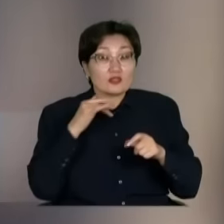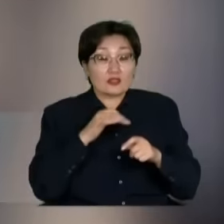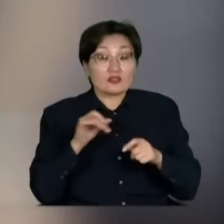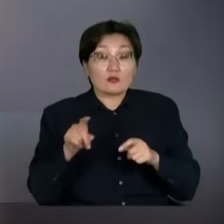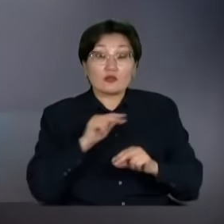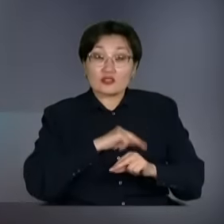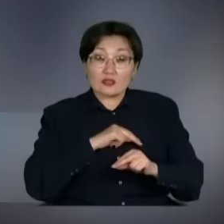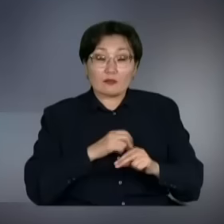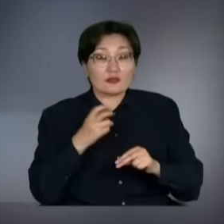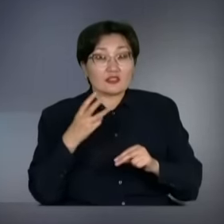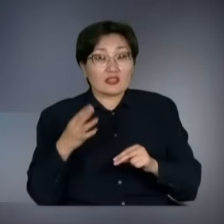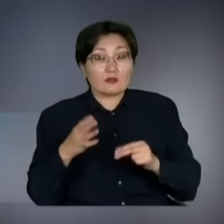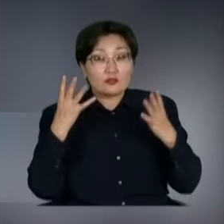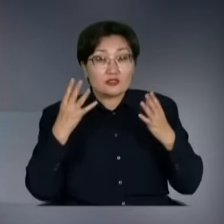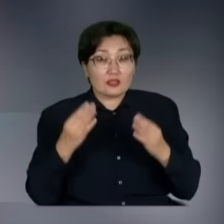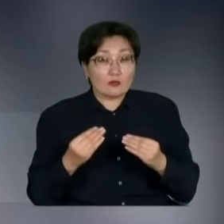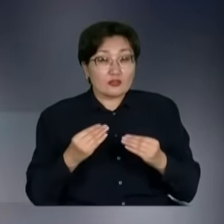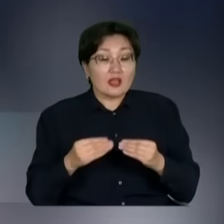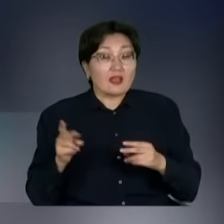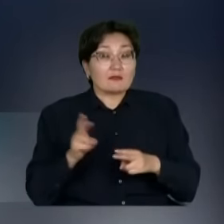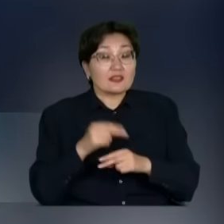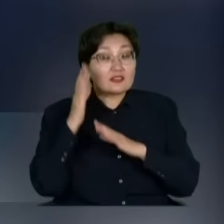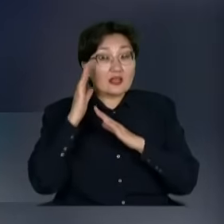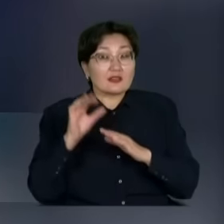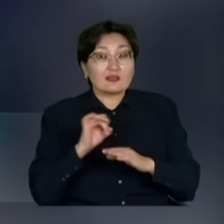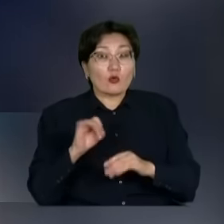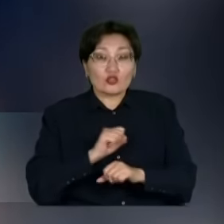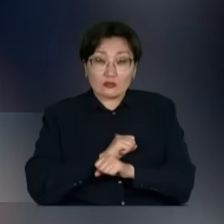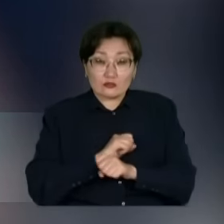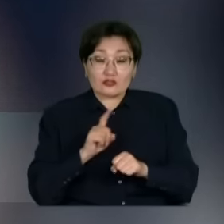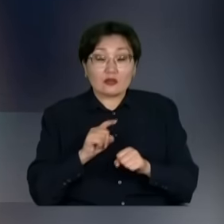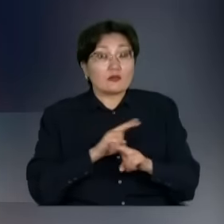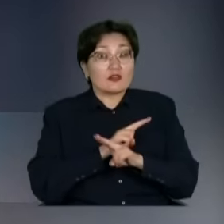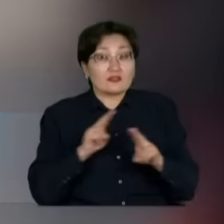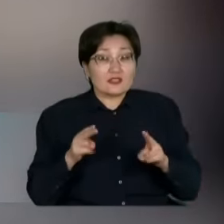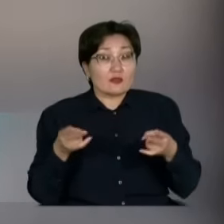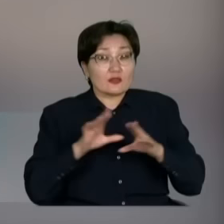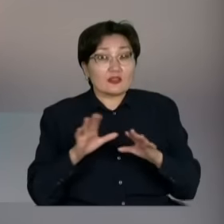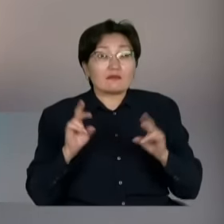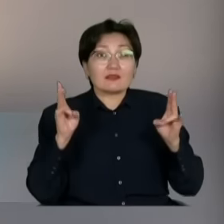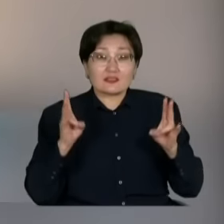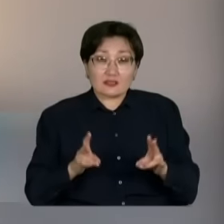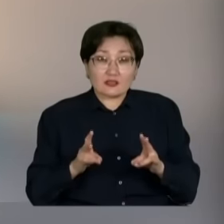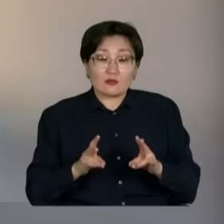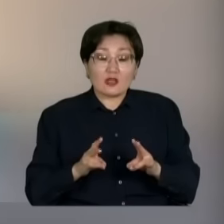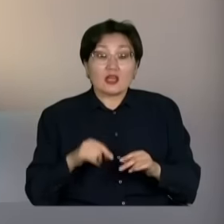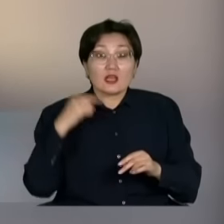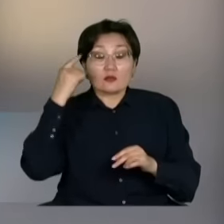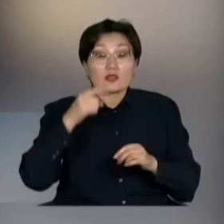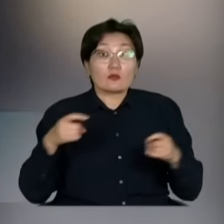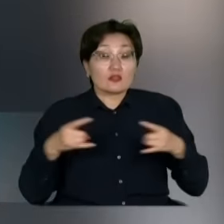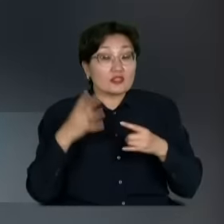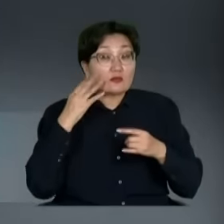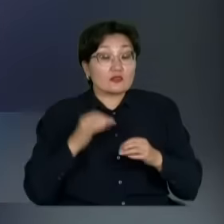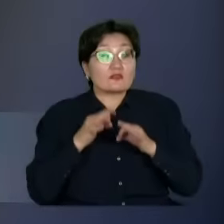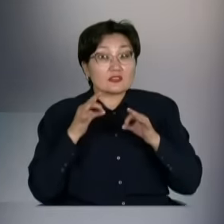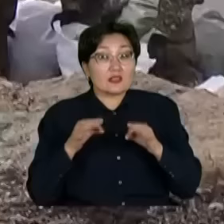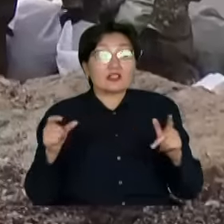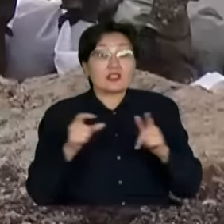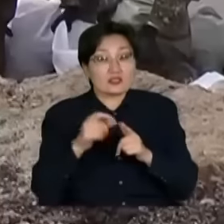них работали по несколько дней практически без сна и отдыха Чтобы никого не оставить в беде от лица телеканала Алмааты выражаем